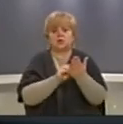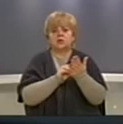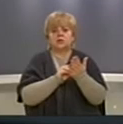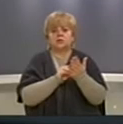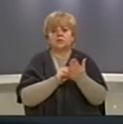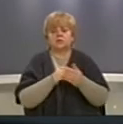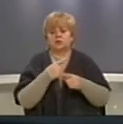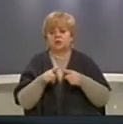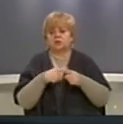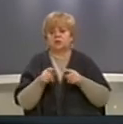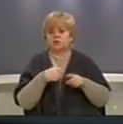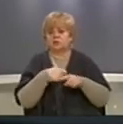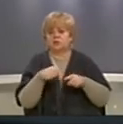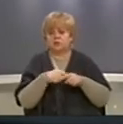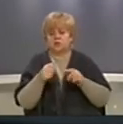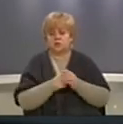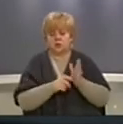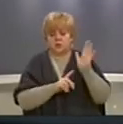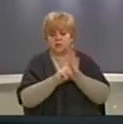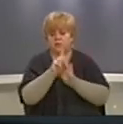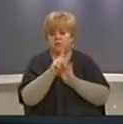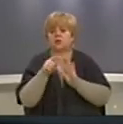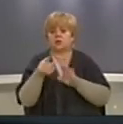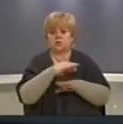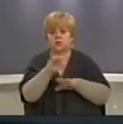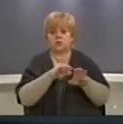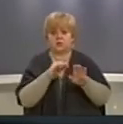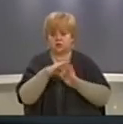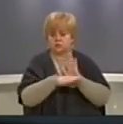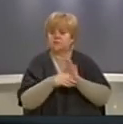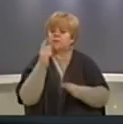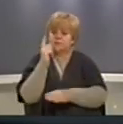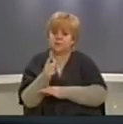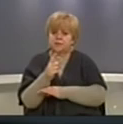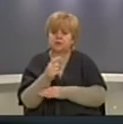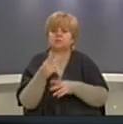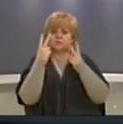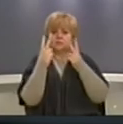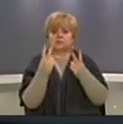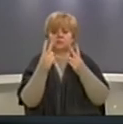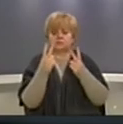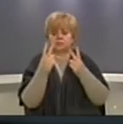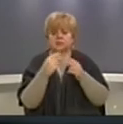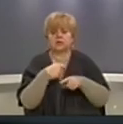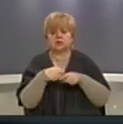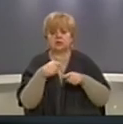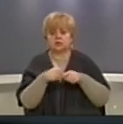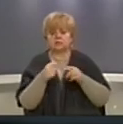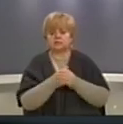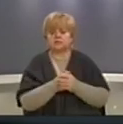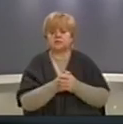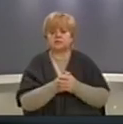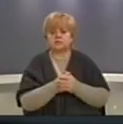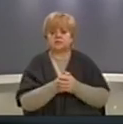të rregullohet. Duke vlerësuar se ky projekt ligj është i domosdoshëm dhe i rëndësishëm për zgjidhjen e rasteve të përmendura më